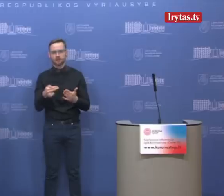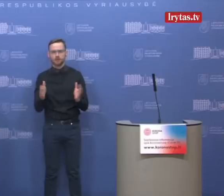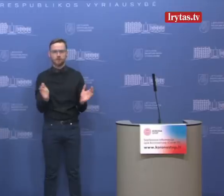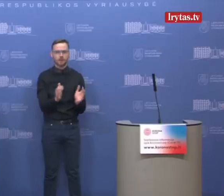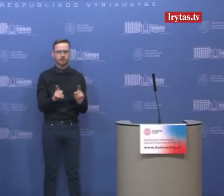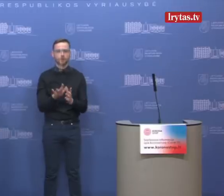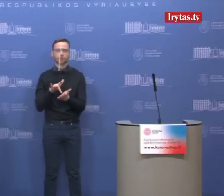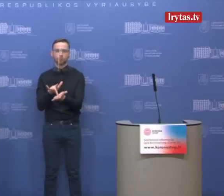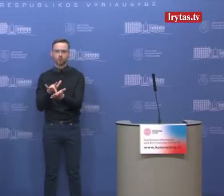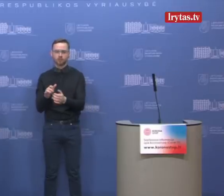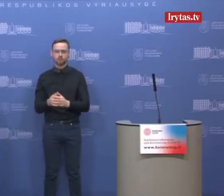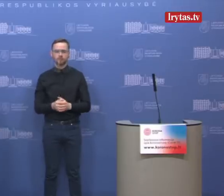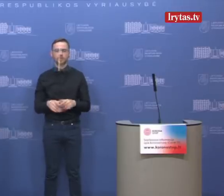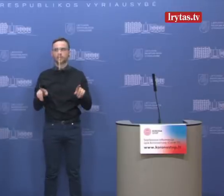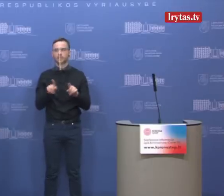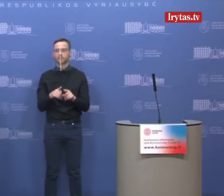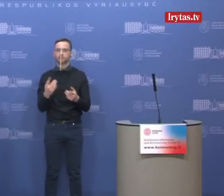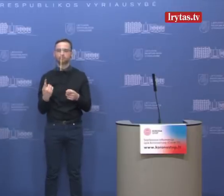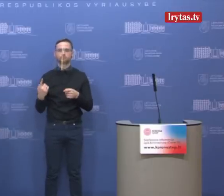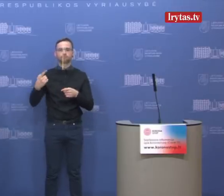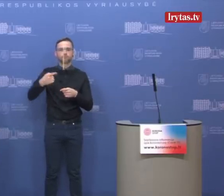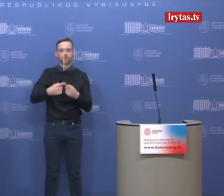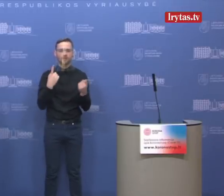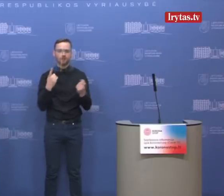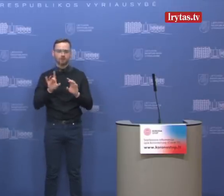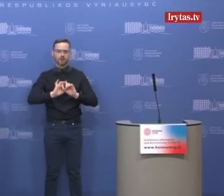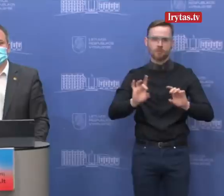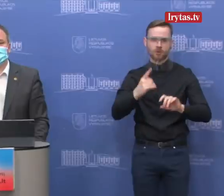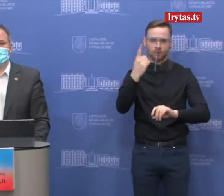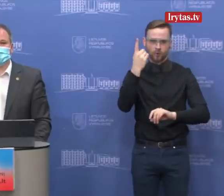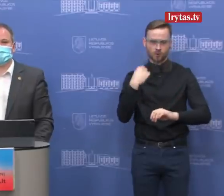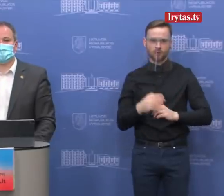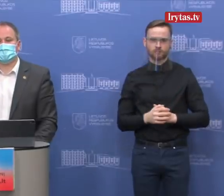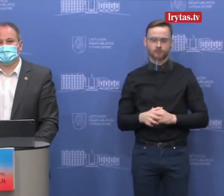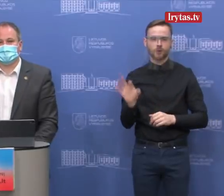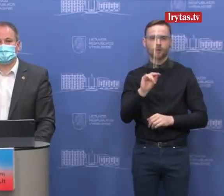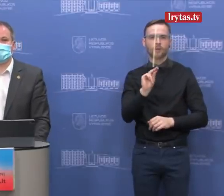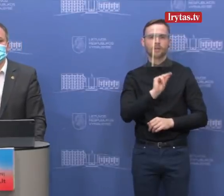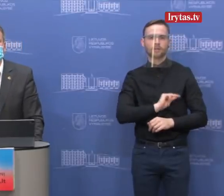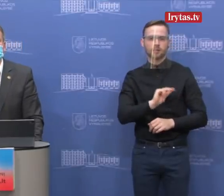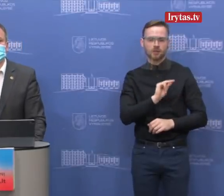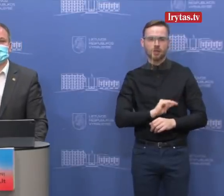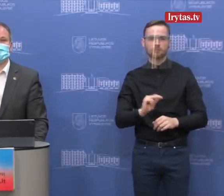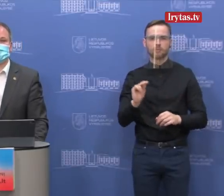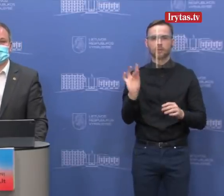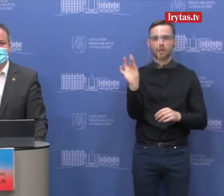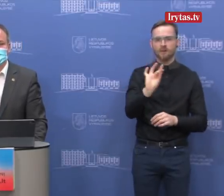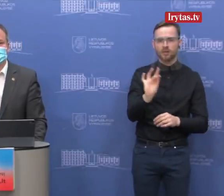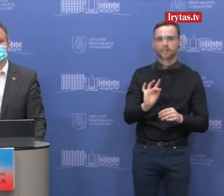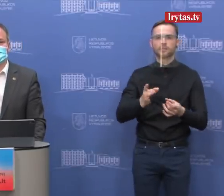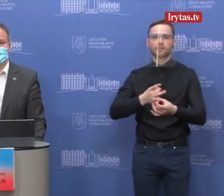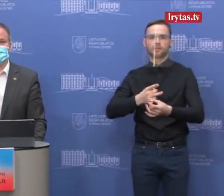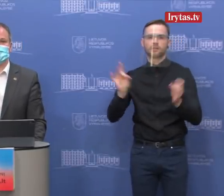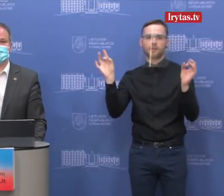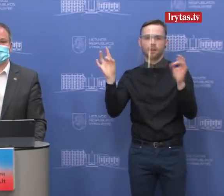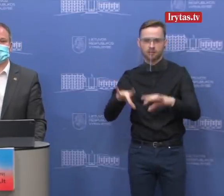Dar galbūt papildomas norėčiau uždėti akcentą, kad tas darbo laiko apribojimas viešai maitinimų įsteigom galioja tik dirbant viduje